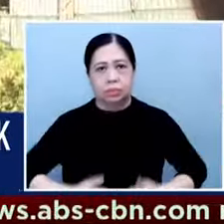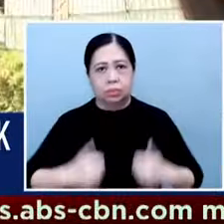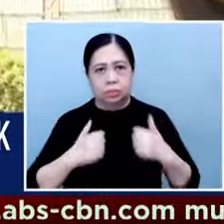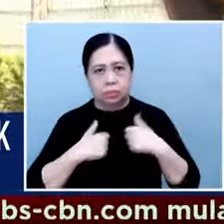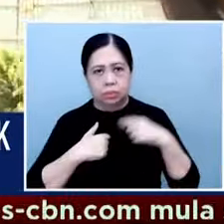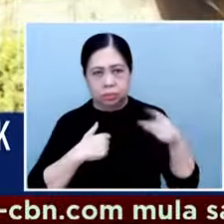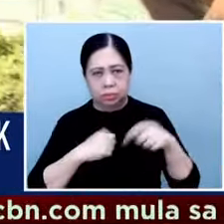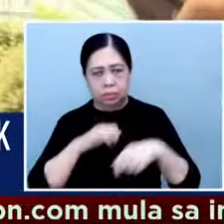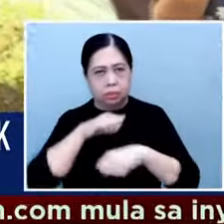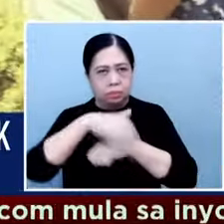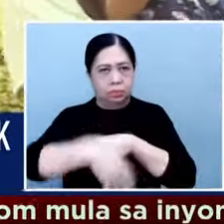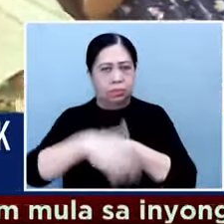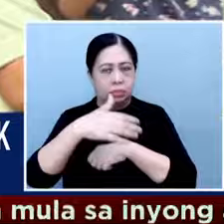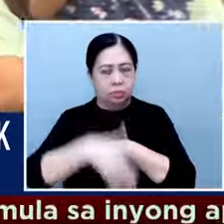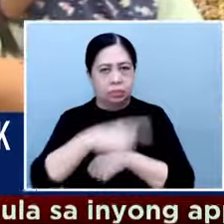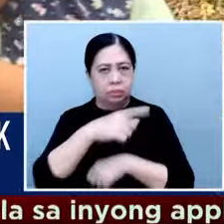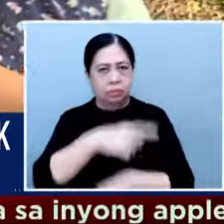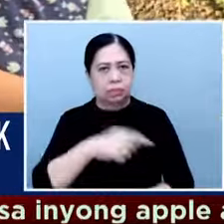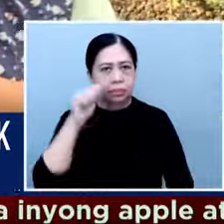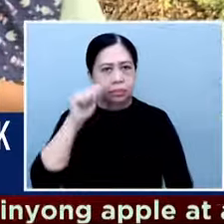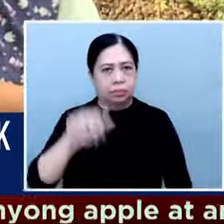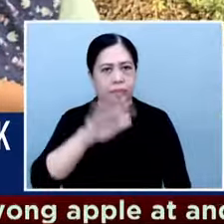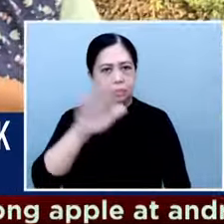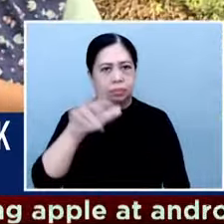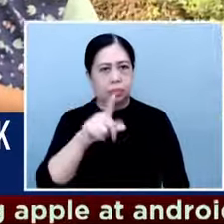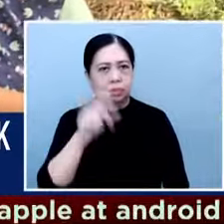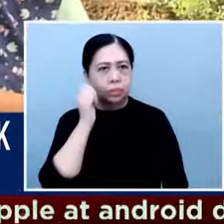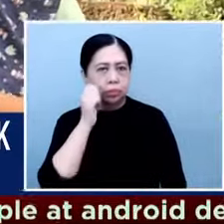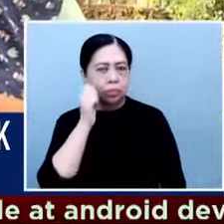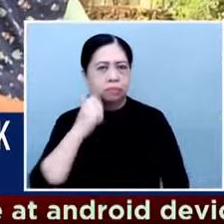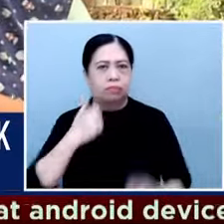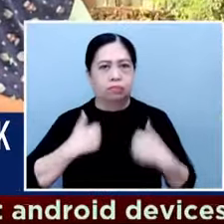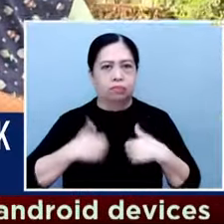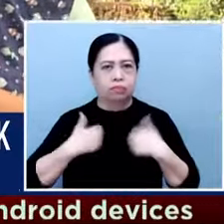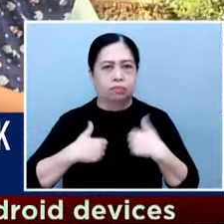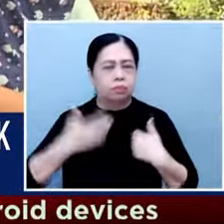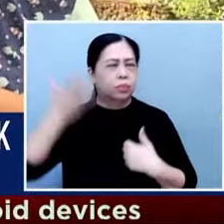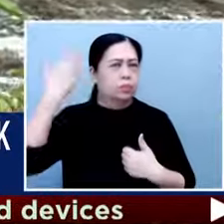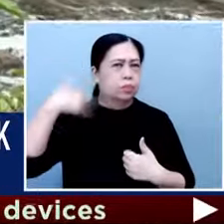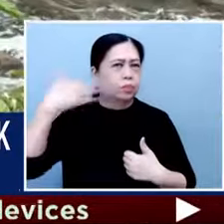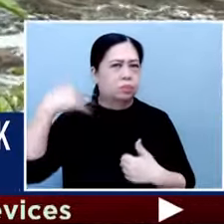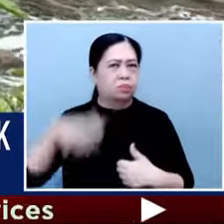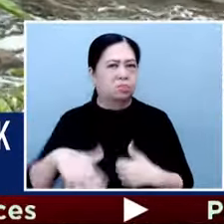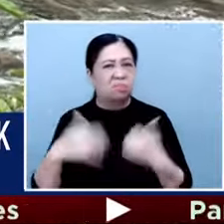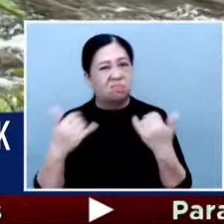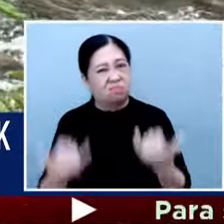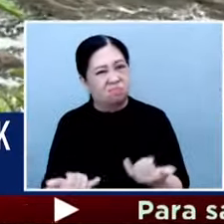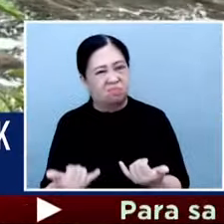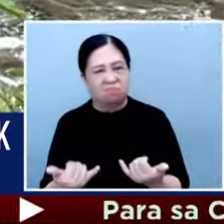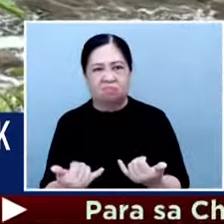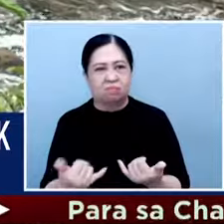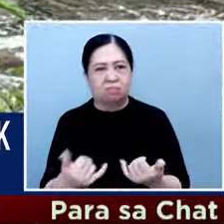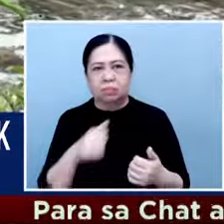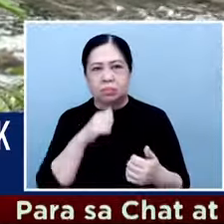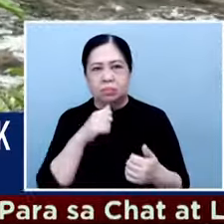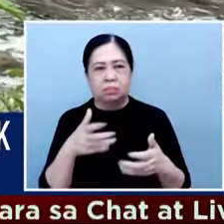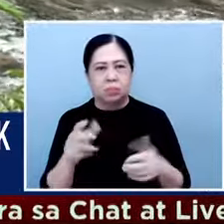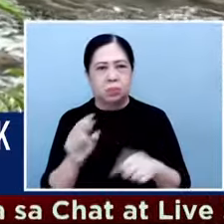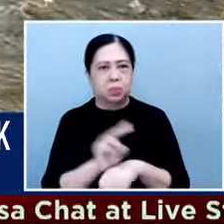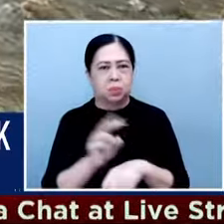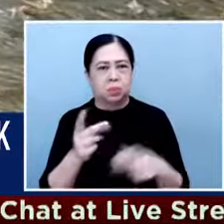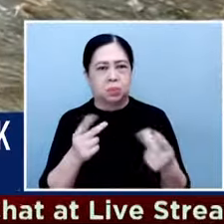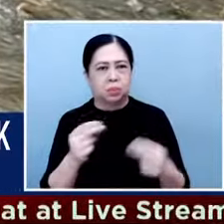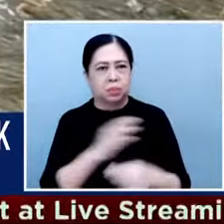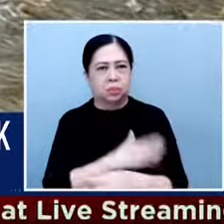sa Antipolo si Ismael. Doon din sila madalas maligo nung siya'y bata pa. Pero ngayon, hindi na ito basta-basta magagawa ng anak